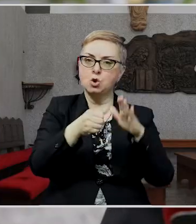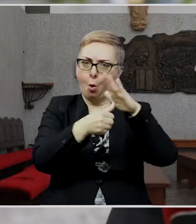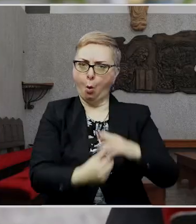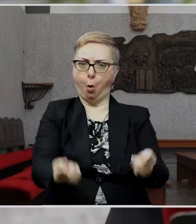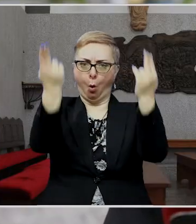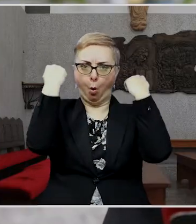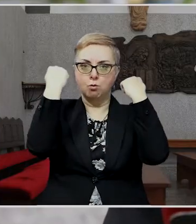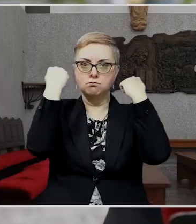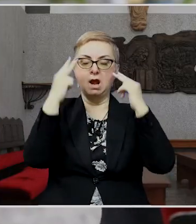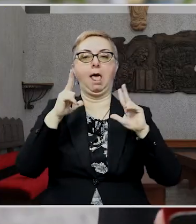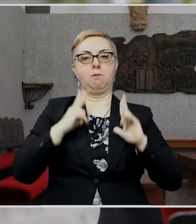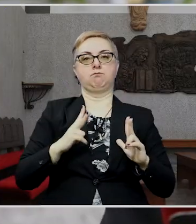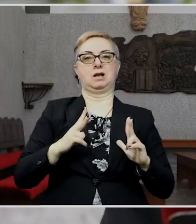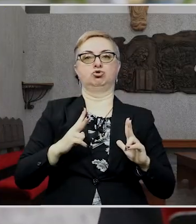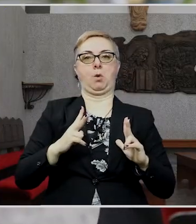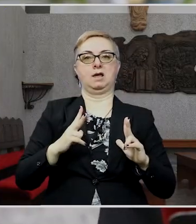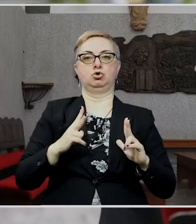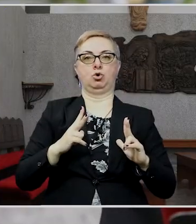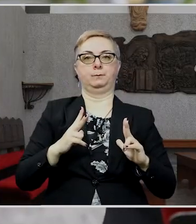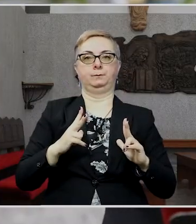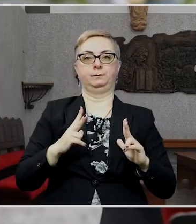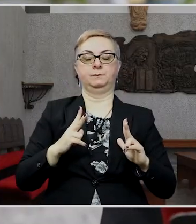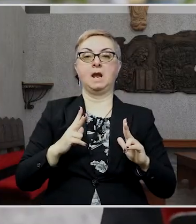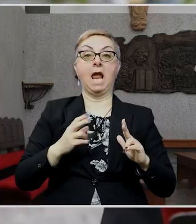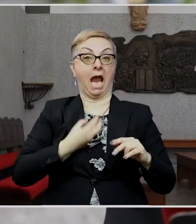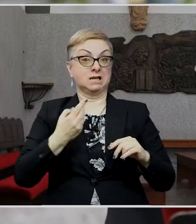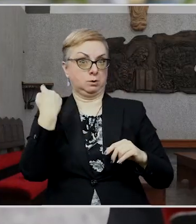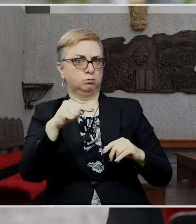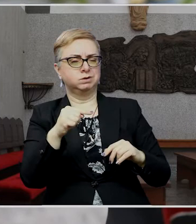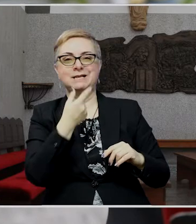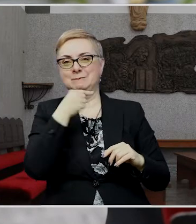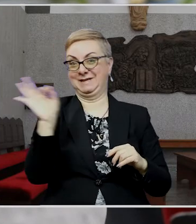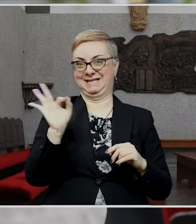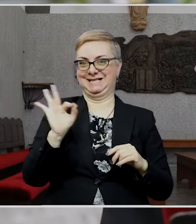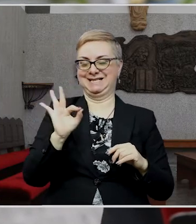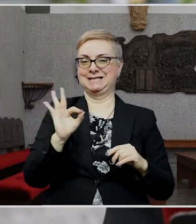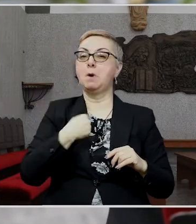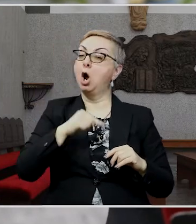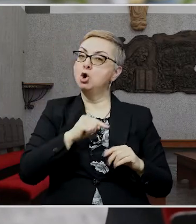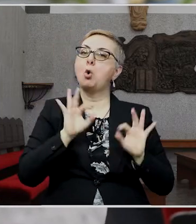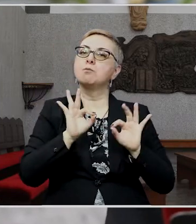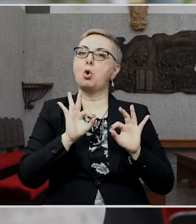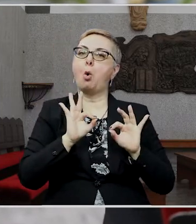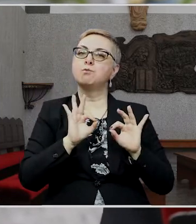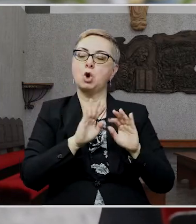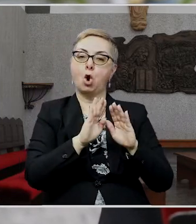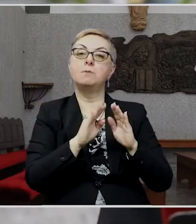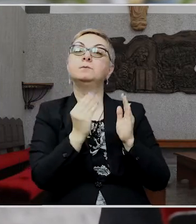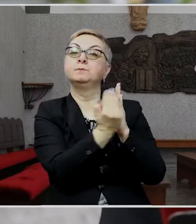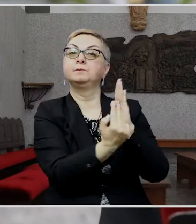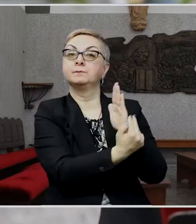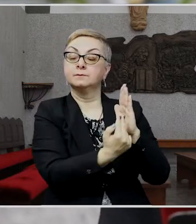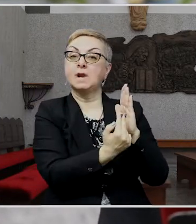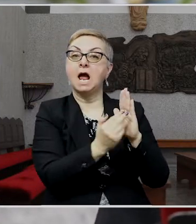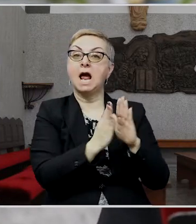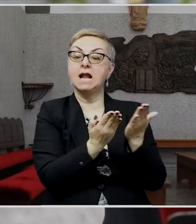umile e mansueto sono delle espressioni molto belle che ritroveremo nel nuovo testamento per